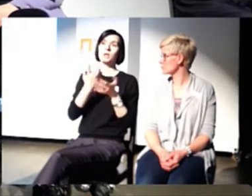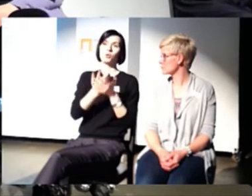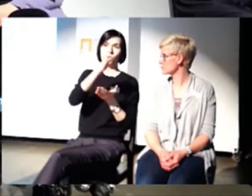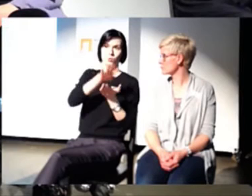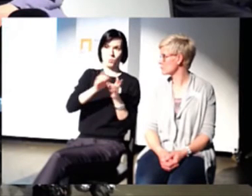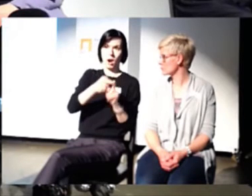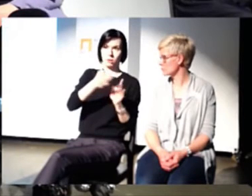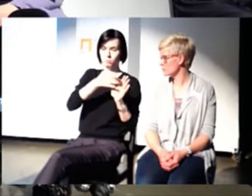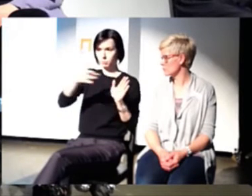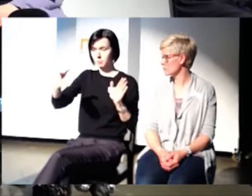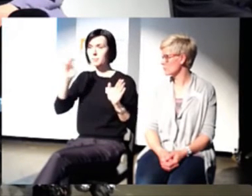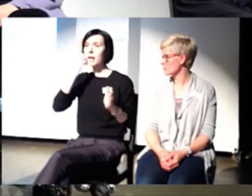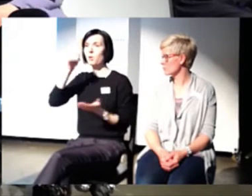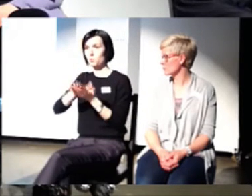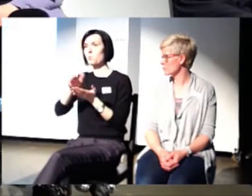loppuun.